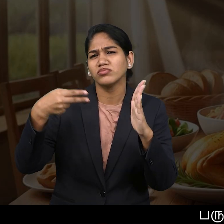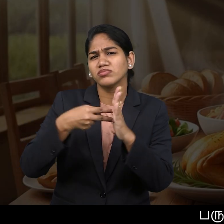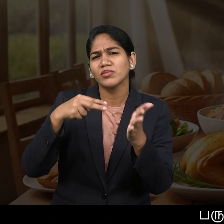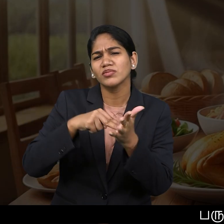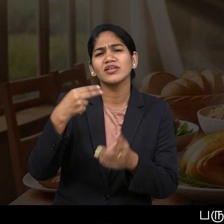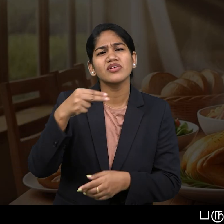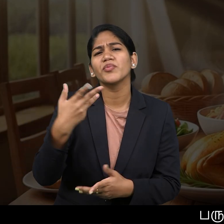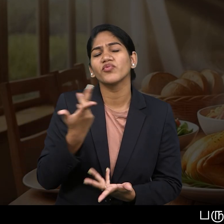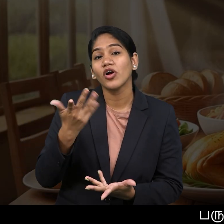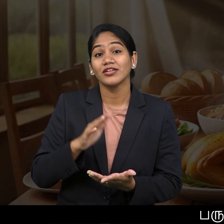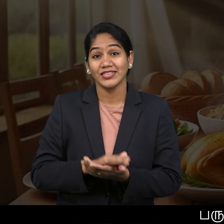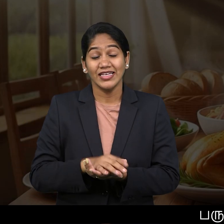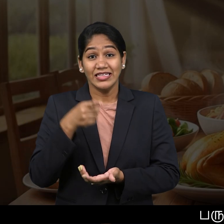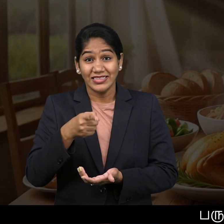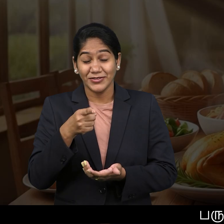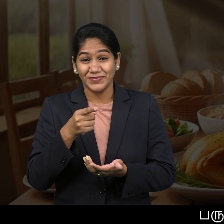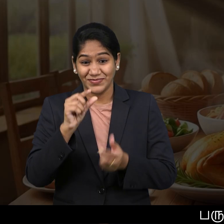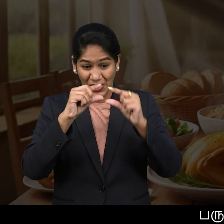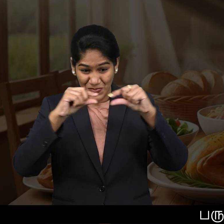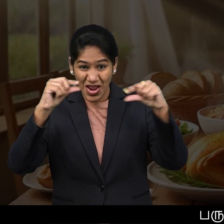பருப்பு வகைகள்.